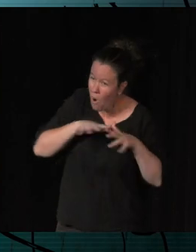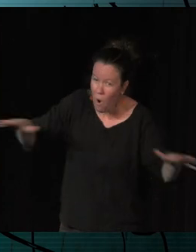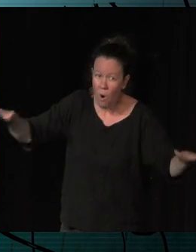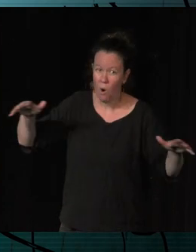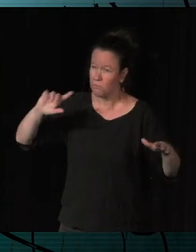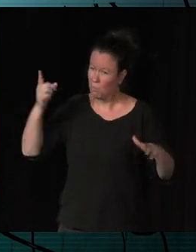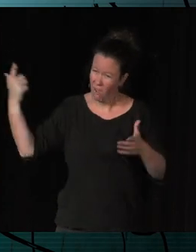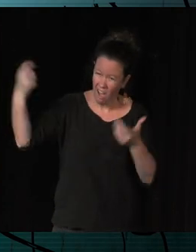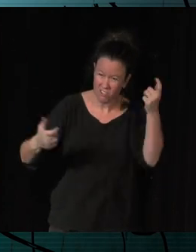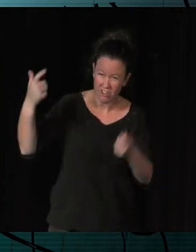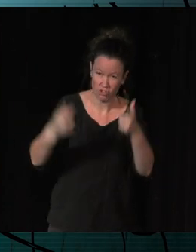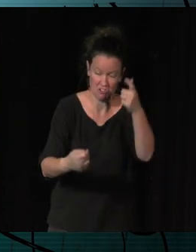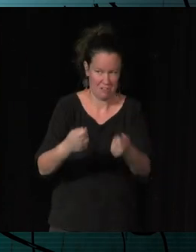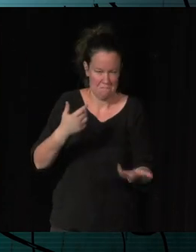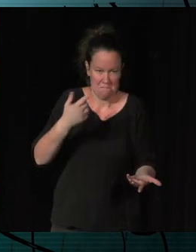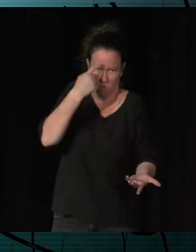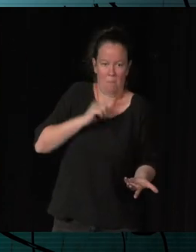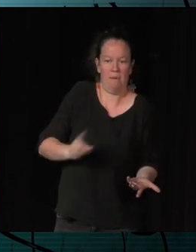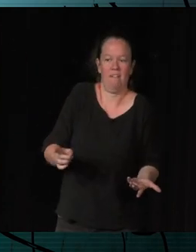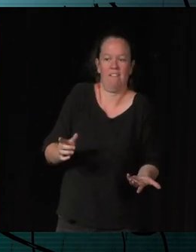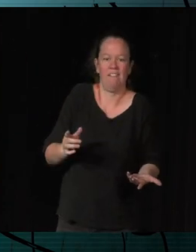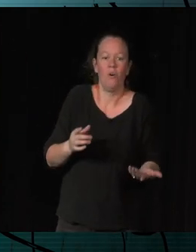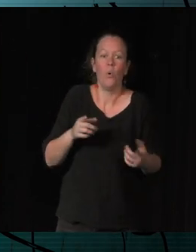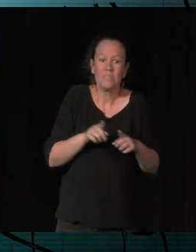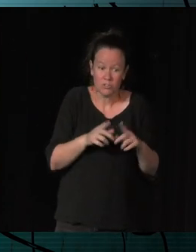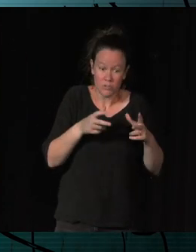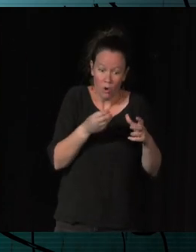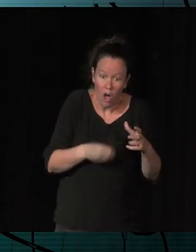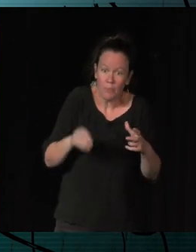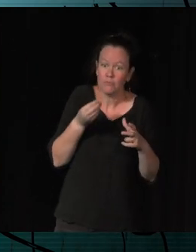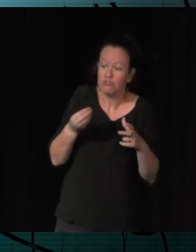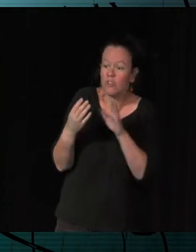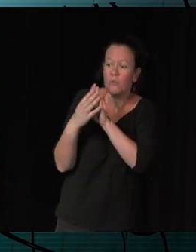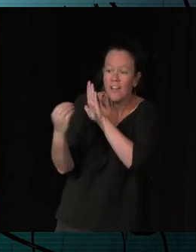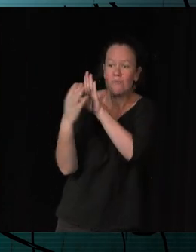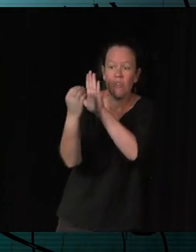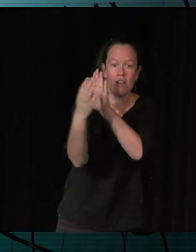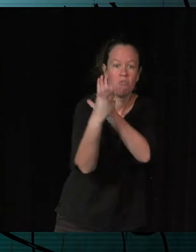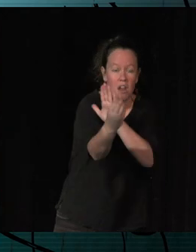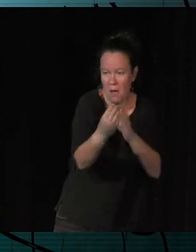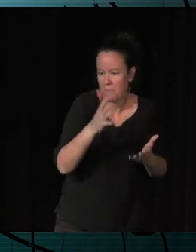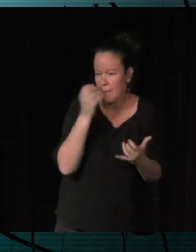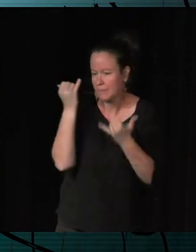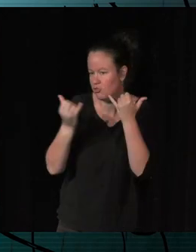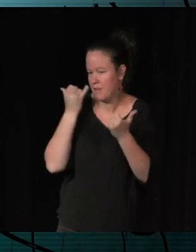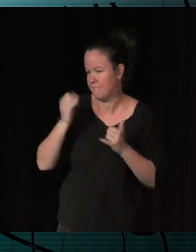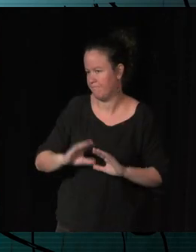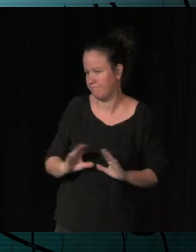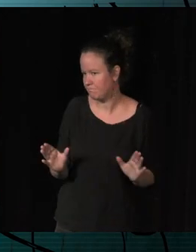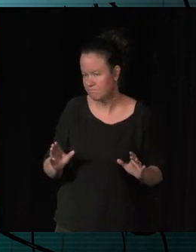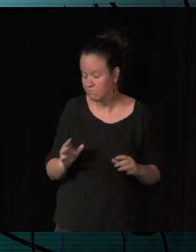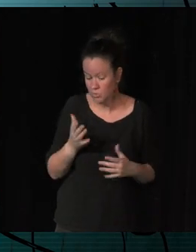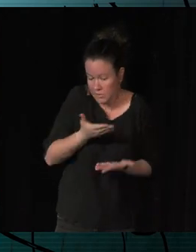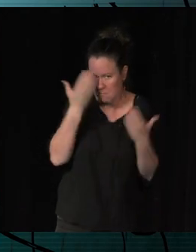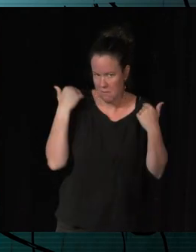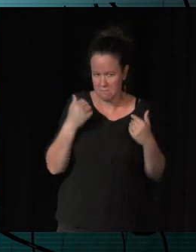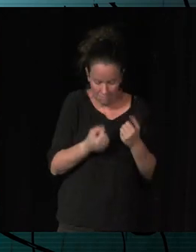sucès qu'il a eu et puis pouvoir inspirer d'autres personnes d'riurs c'était complètement juste inimaginable on avait aucune comme ça